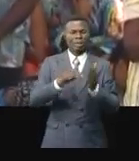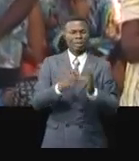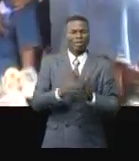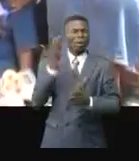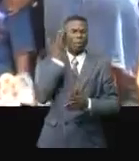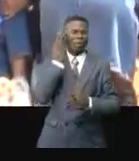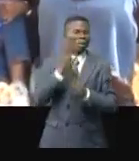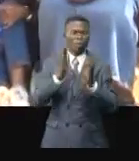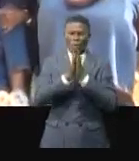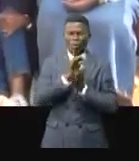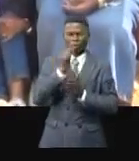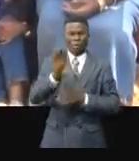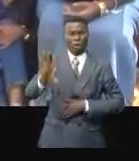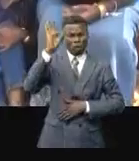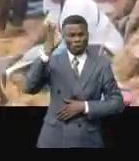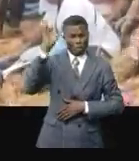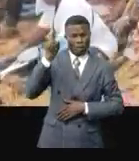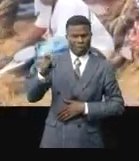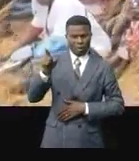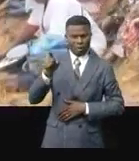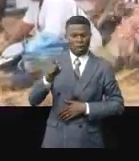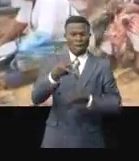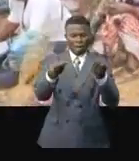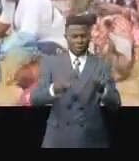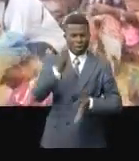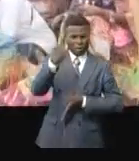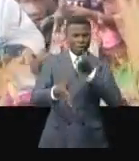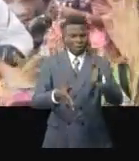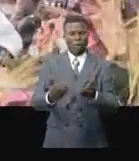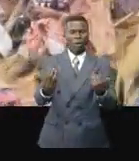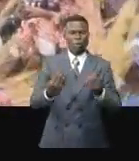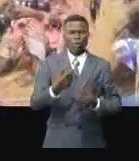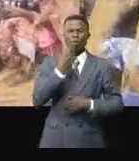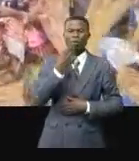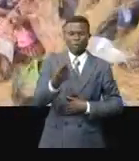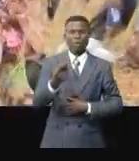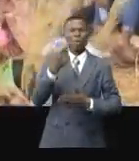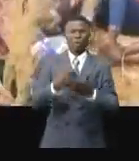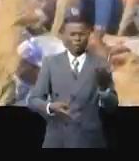aussi le choix du village Igné comme site du pèlerinage. Nous voulons tout simplement